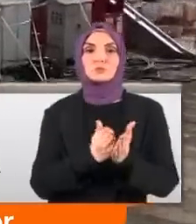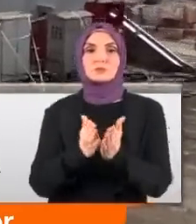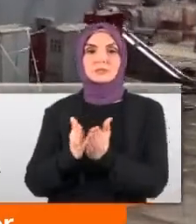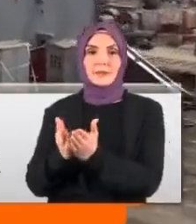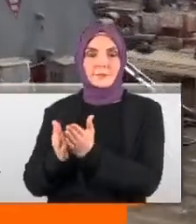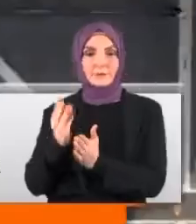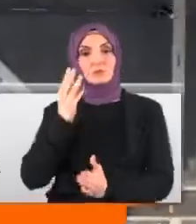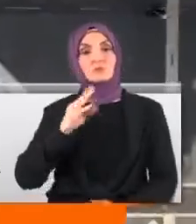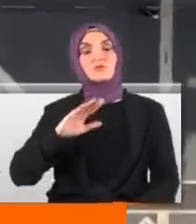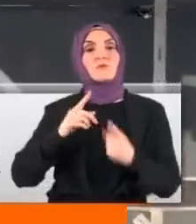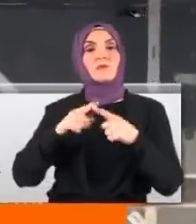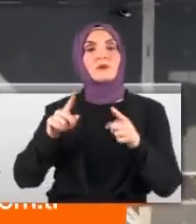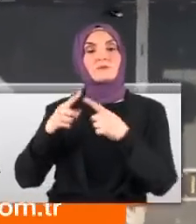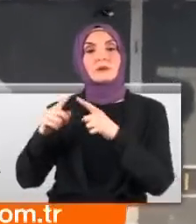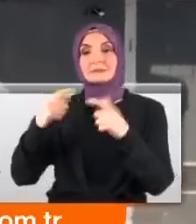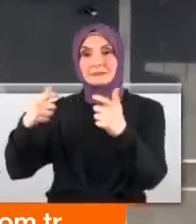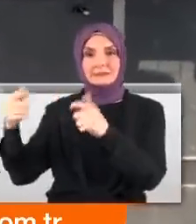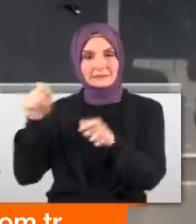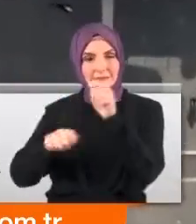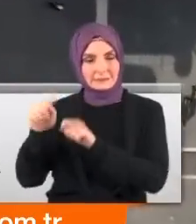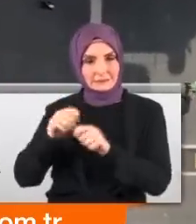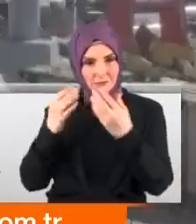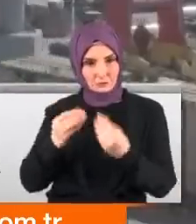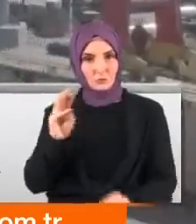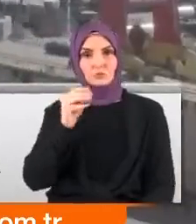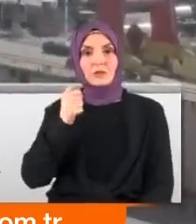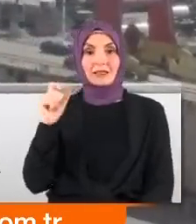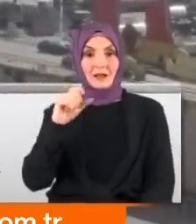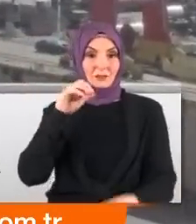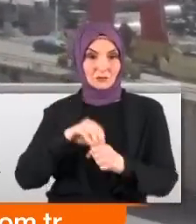inşa edilecek ve 36 ay içinde envantere girecek.